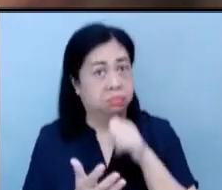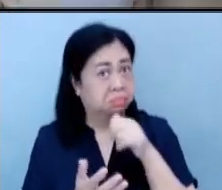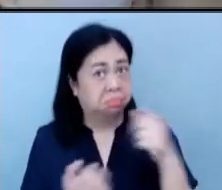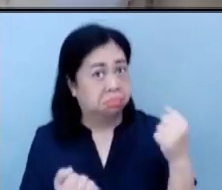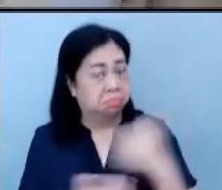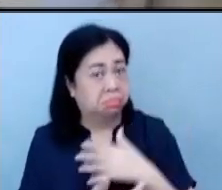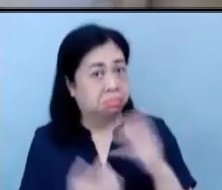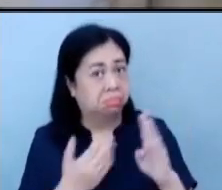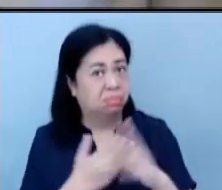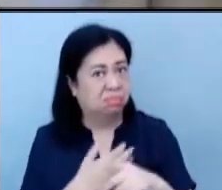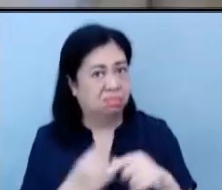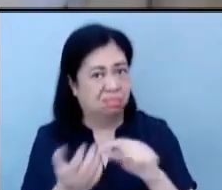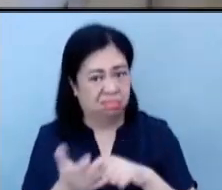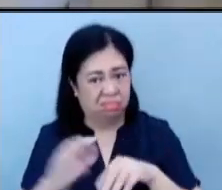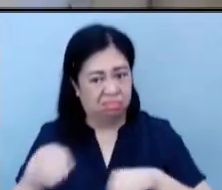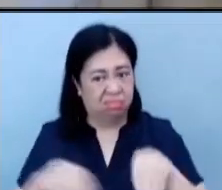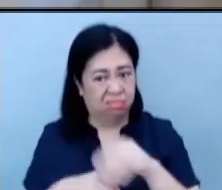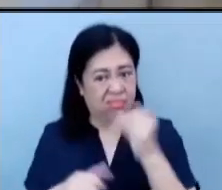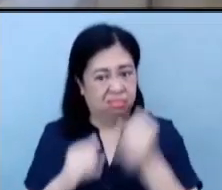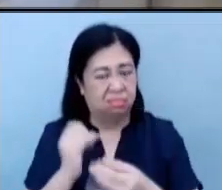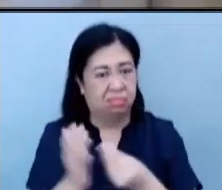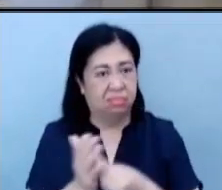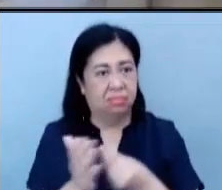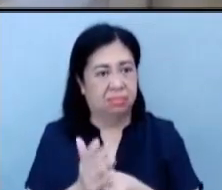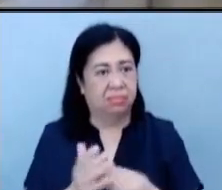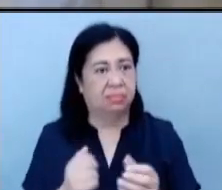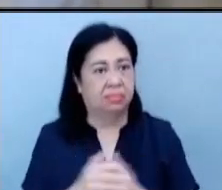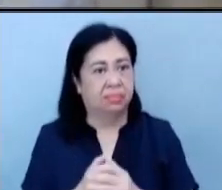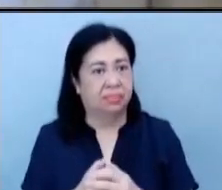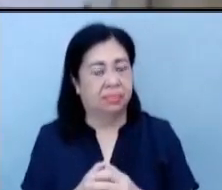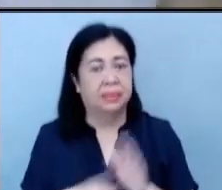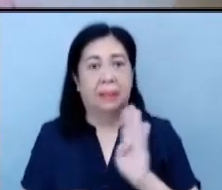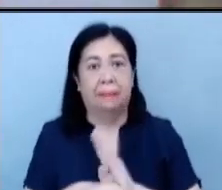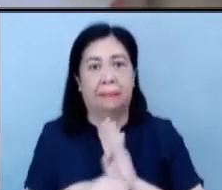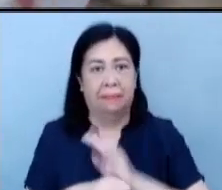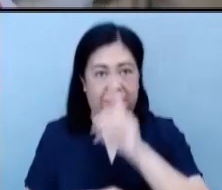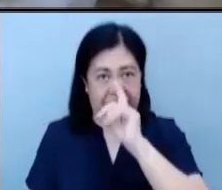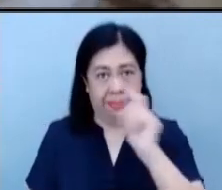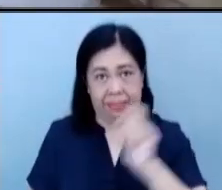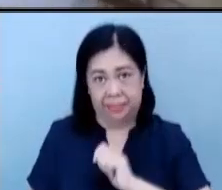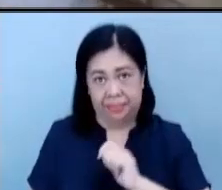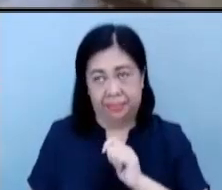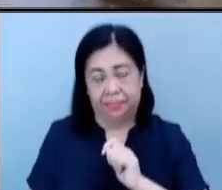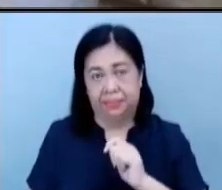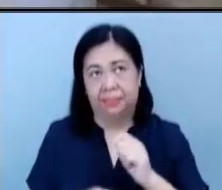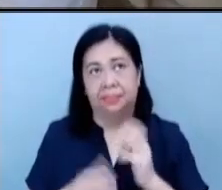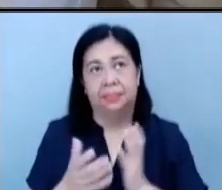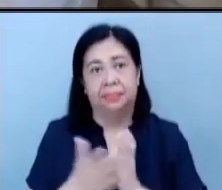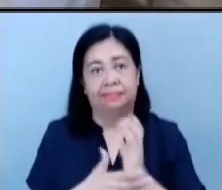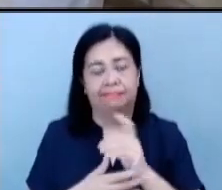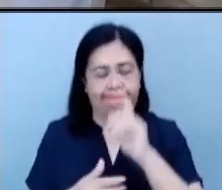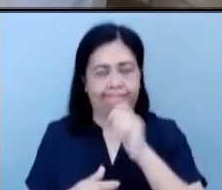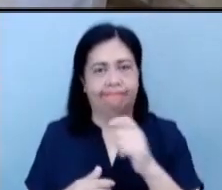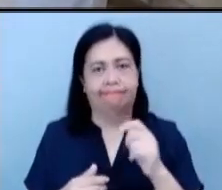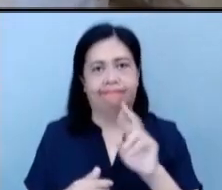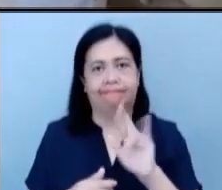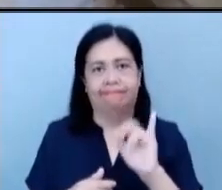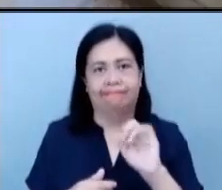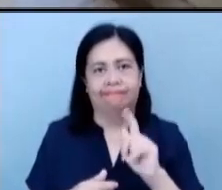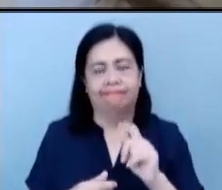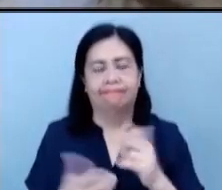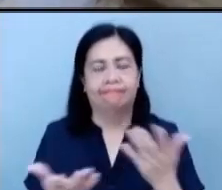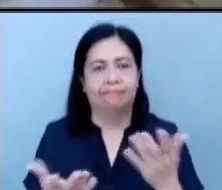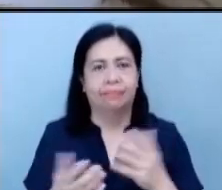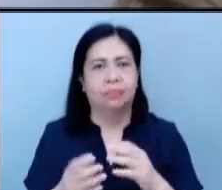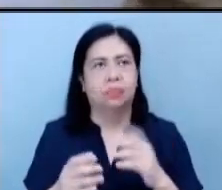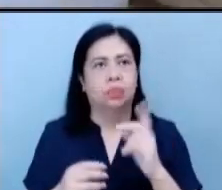kaya to? Ito na yung last money ko. Business is a gamble actually. Kaya nag-take ako ng risk. And siguro in 2 weeks